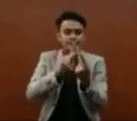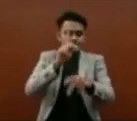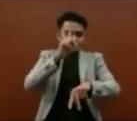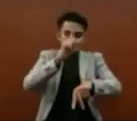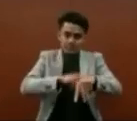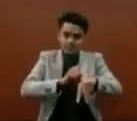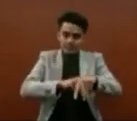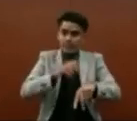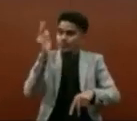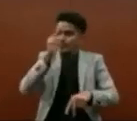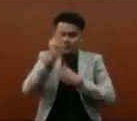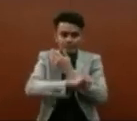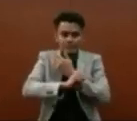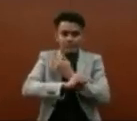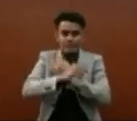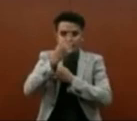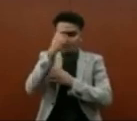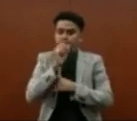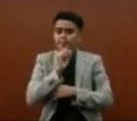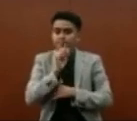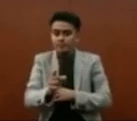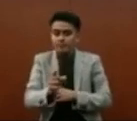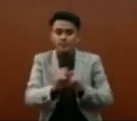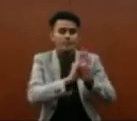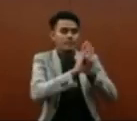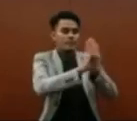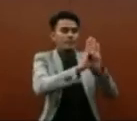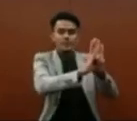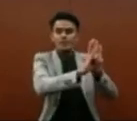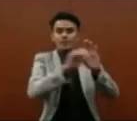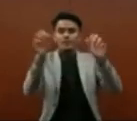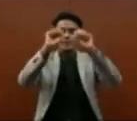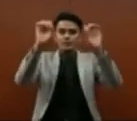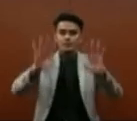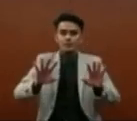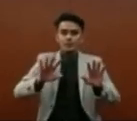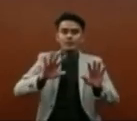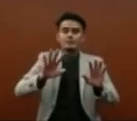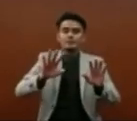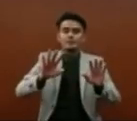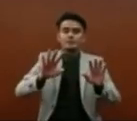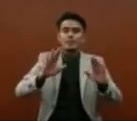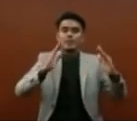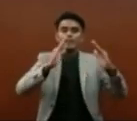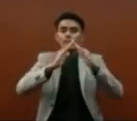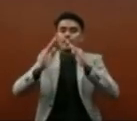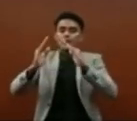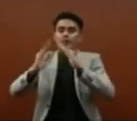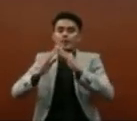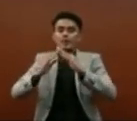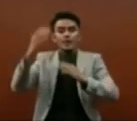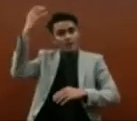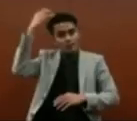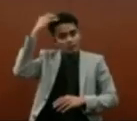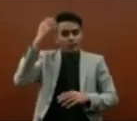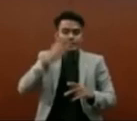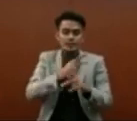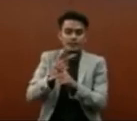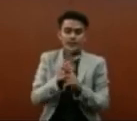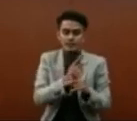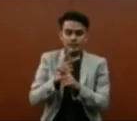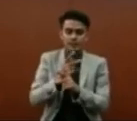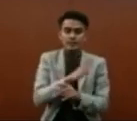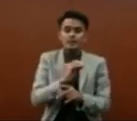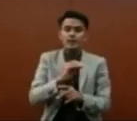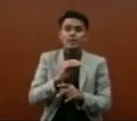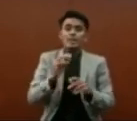Negeri memastikan bridges of times salam sebagai ibu Negeri Selangor dipelihara dan masalah banjir kilat